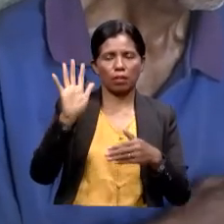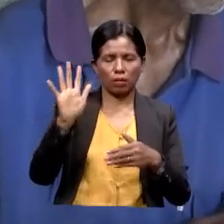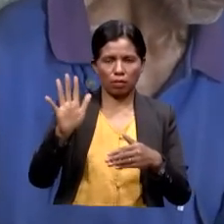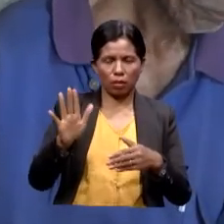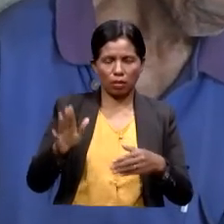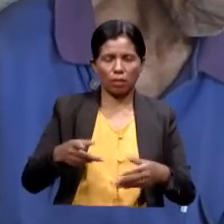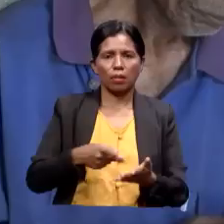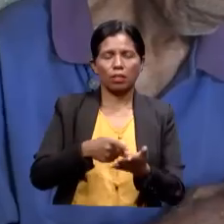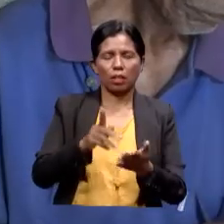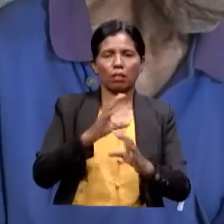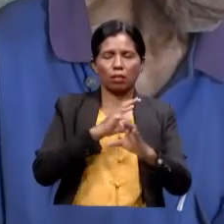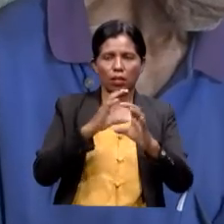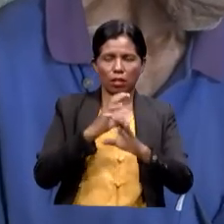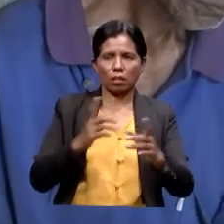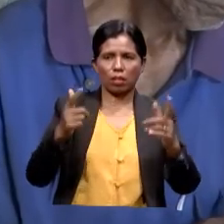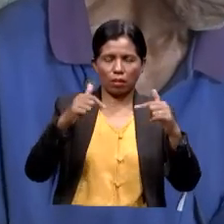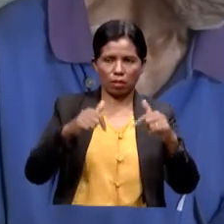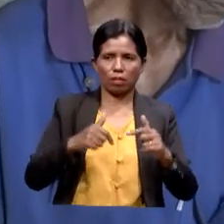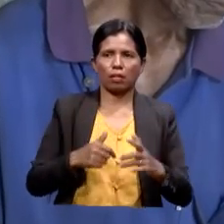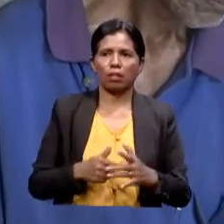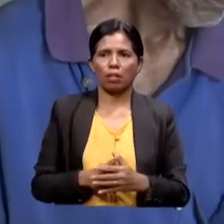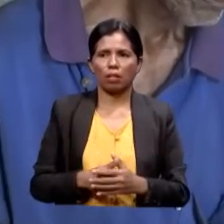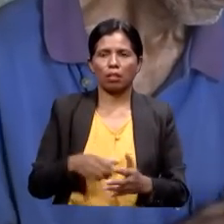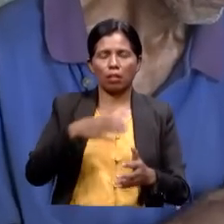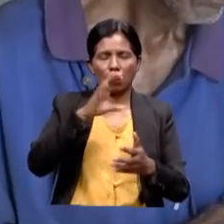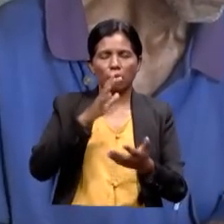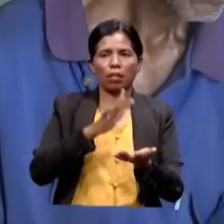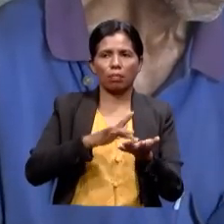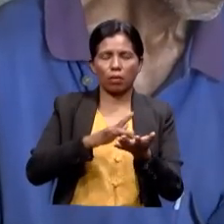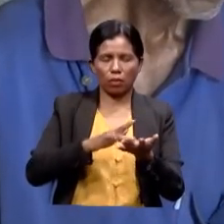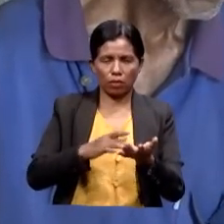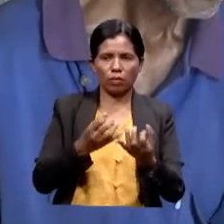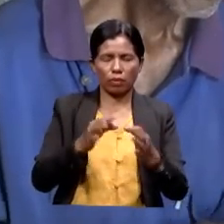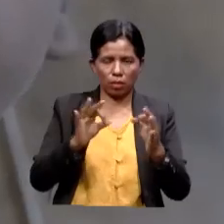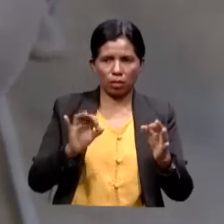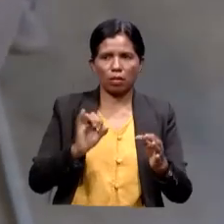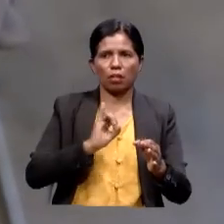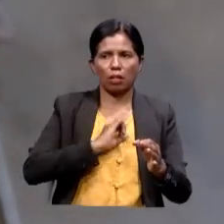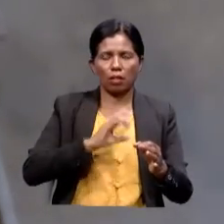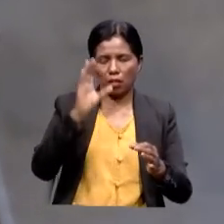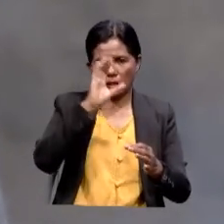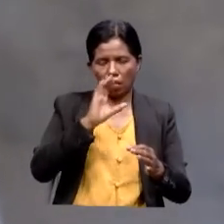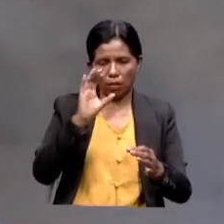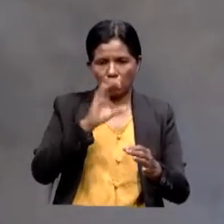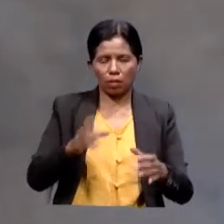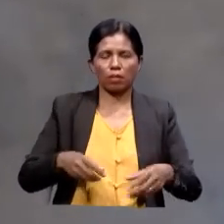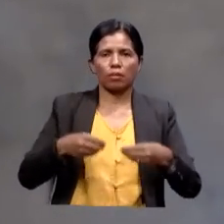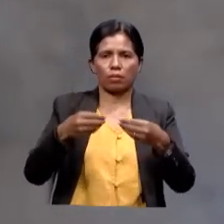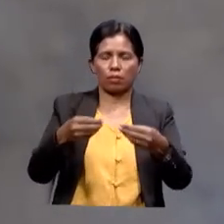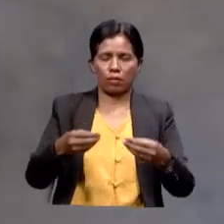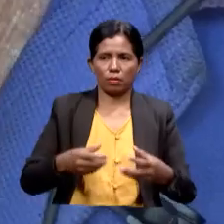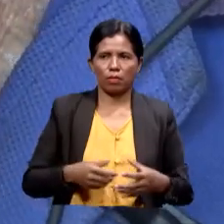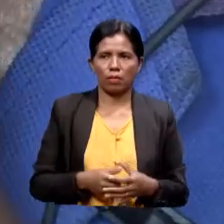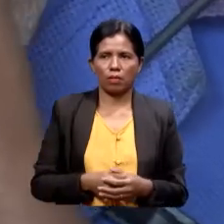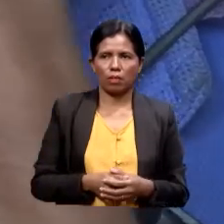mai di mai hemo i moro koto au saida pali anta au buka pote ba.